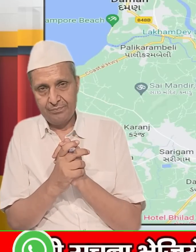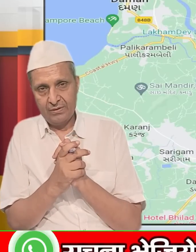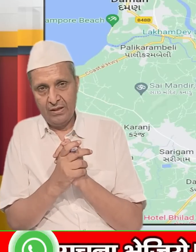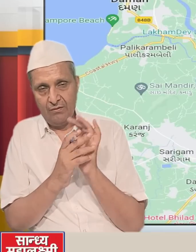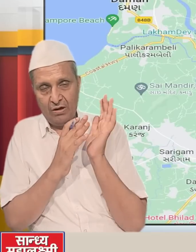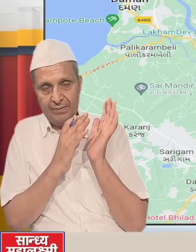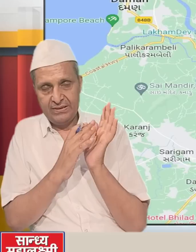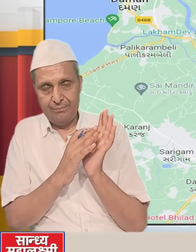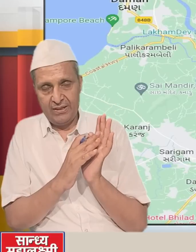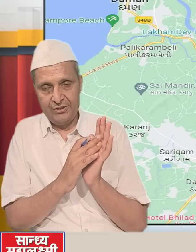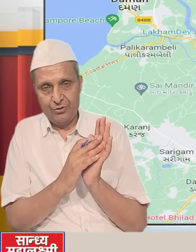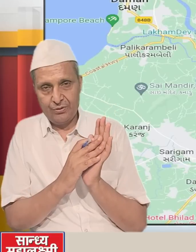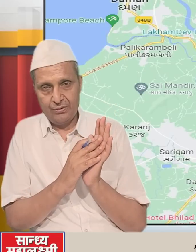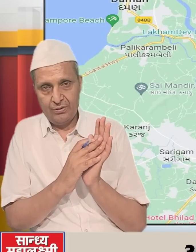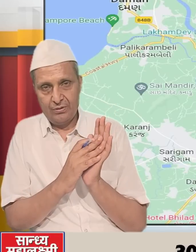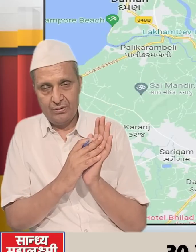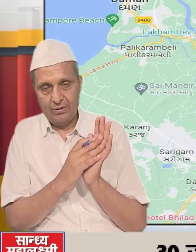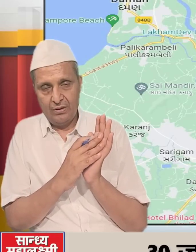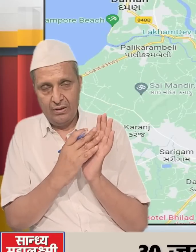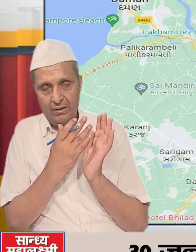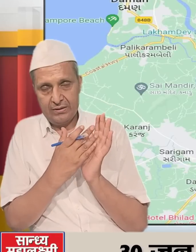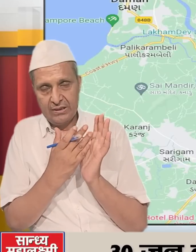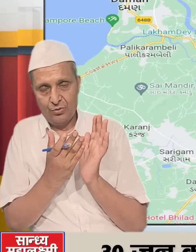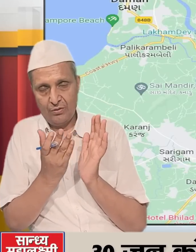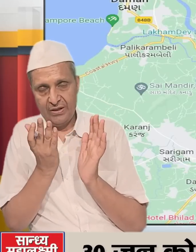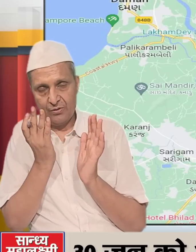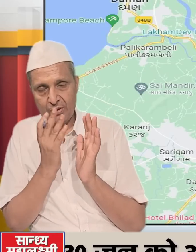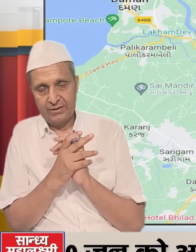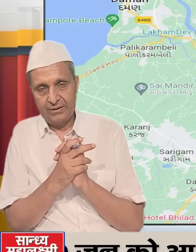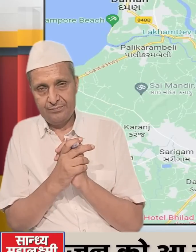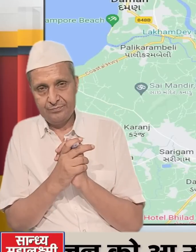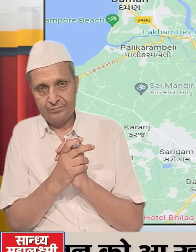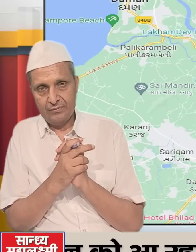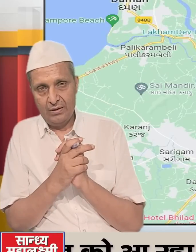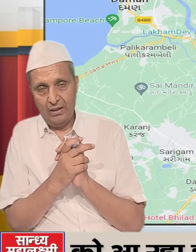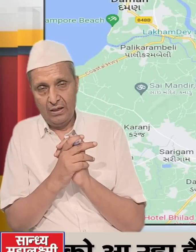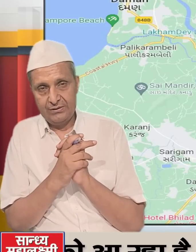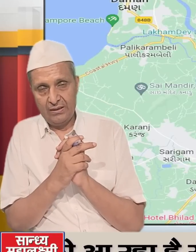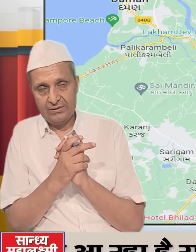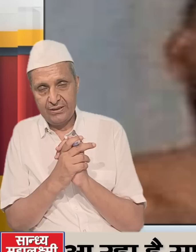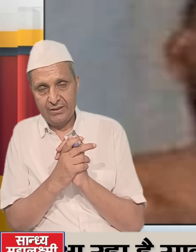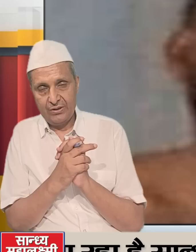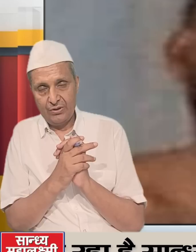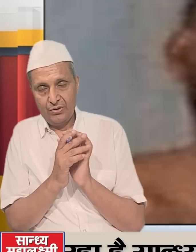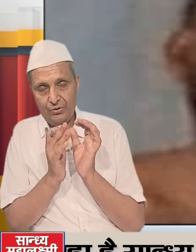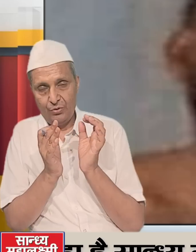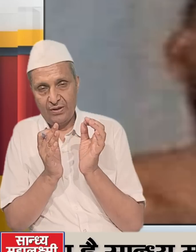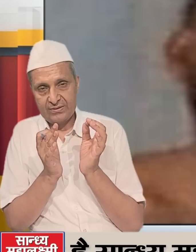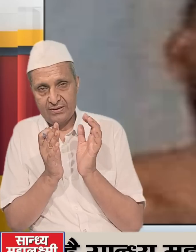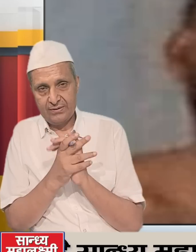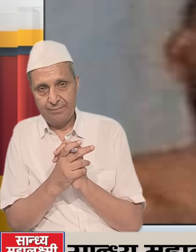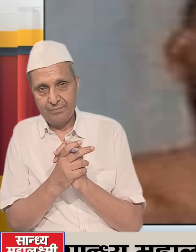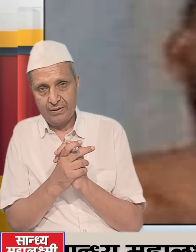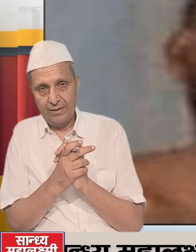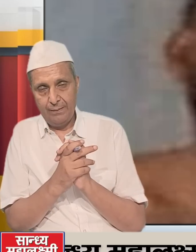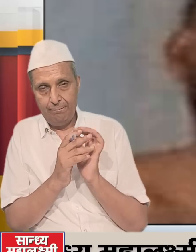है। वापिस से भिलट की ओर एक साधु का विहार हो रहा था। अचल गज के युवा